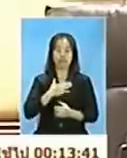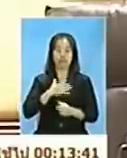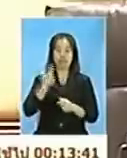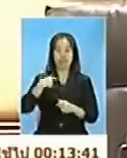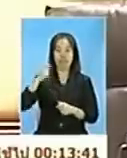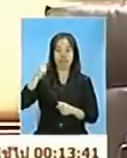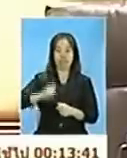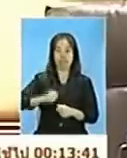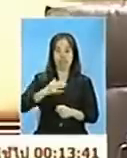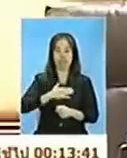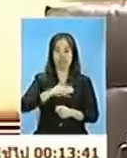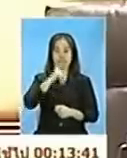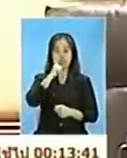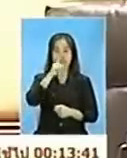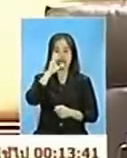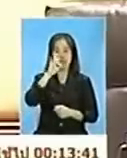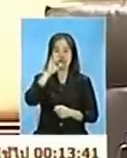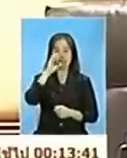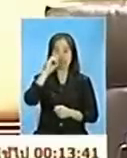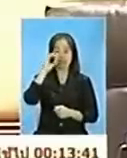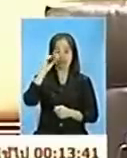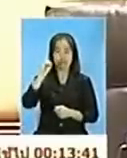ที่